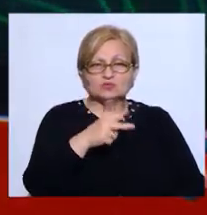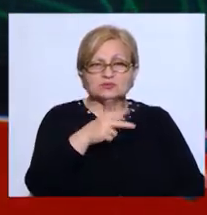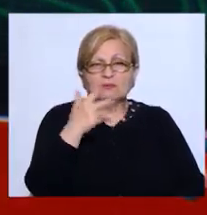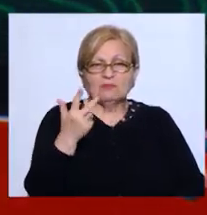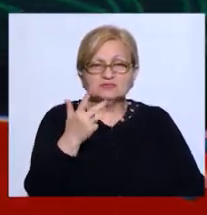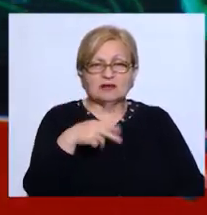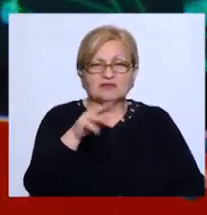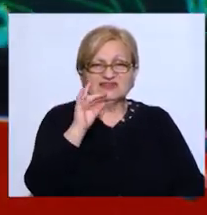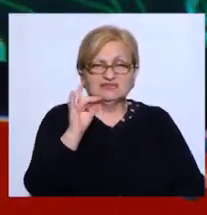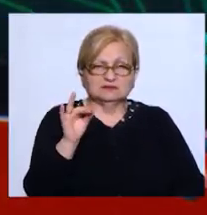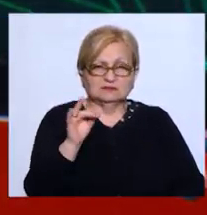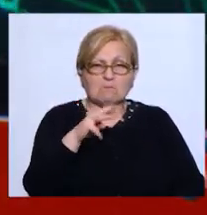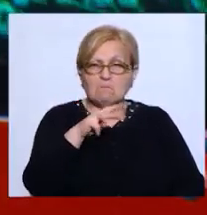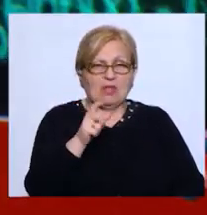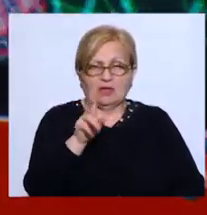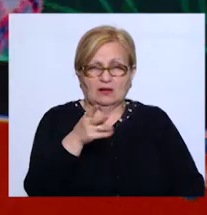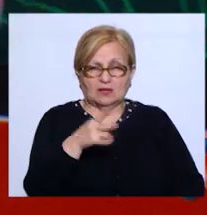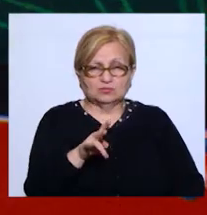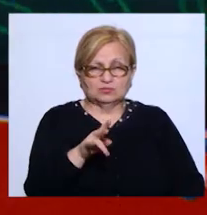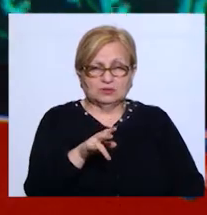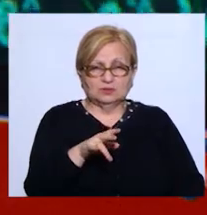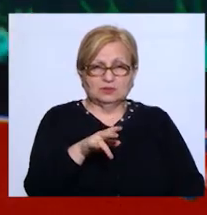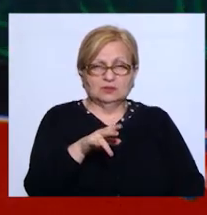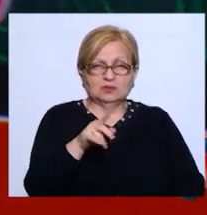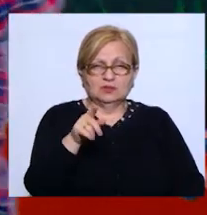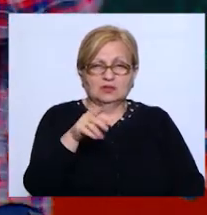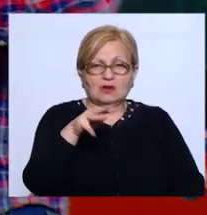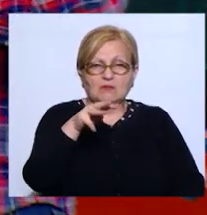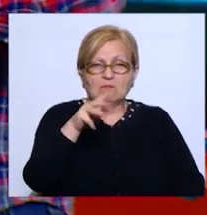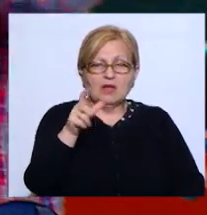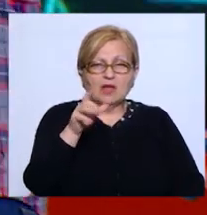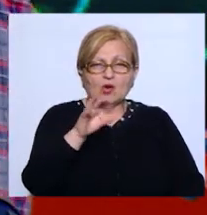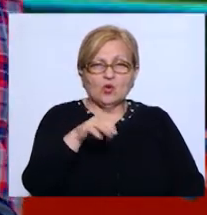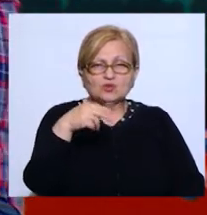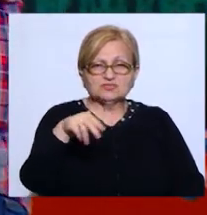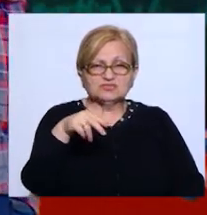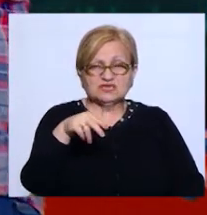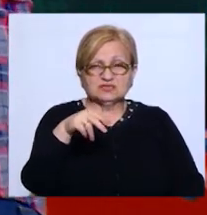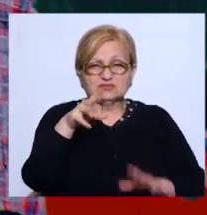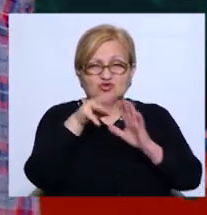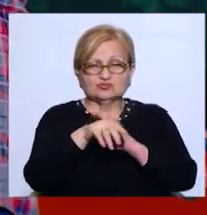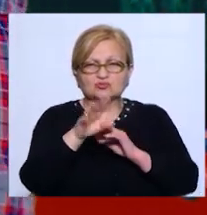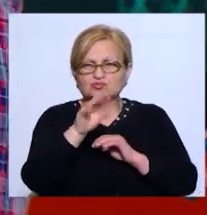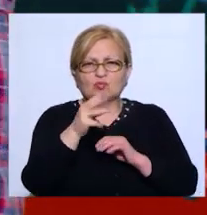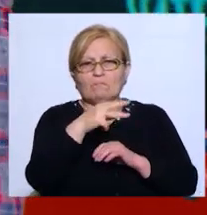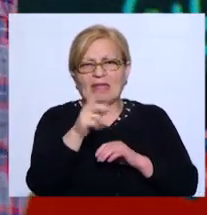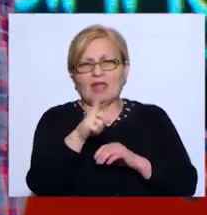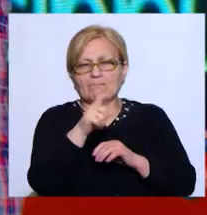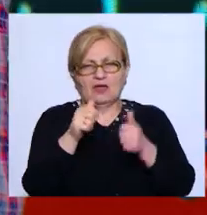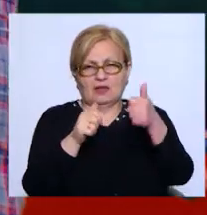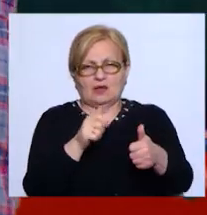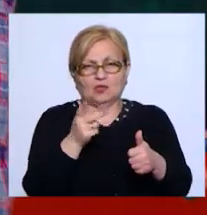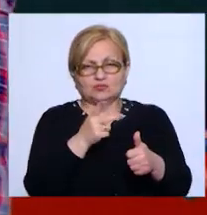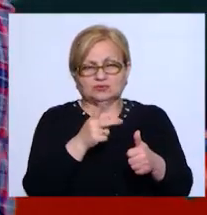17 20 მე 15. ესე იგი მე-20-ის ჩათვლით სულ მეებია. მე-13-ი, მე-7-ი,